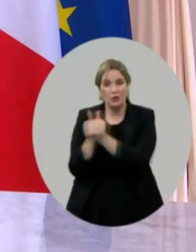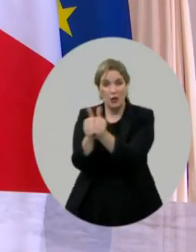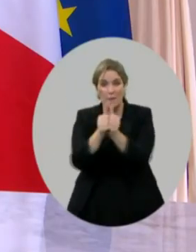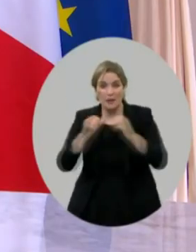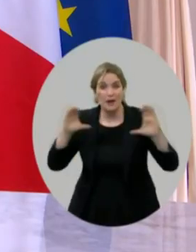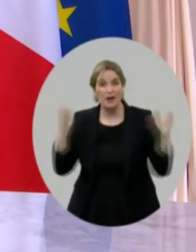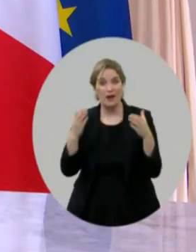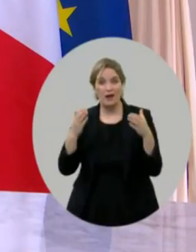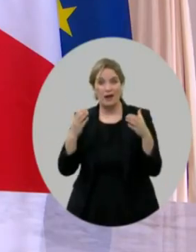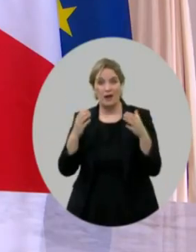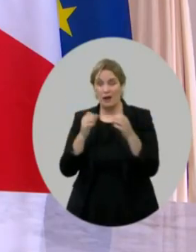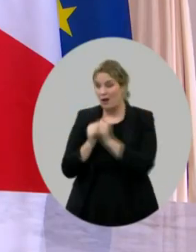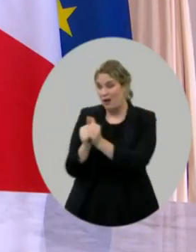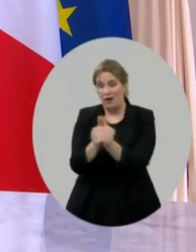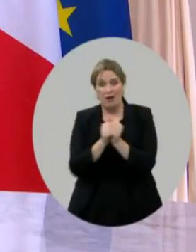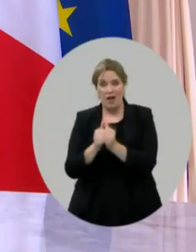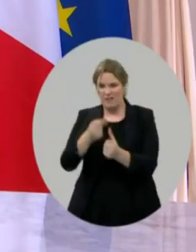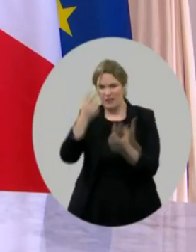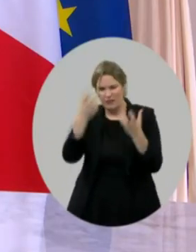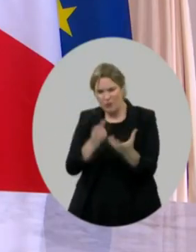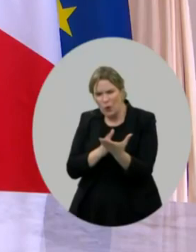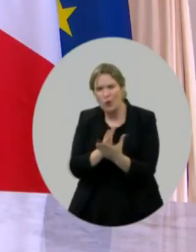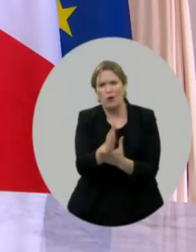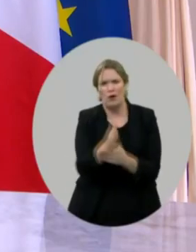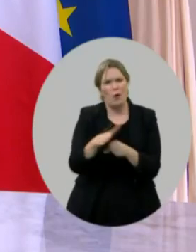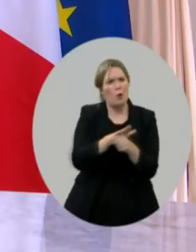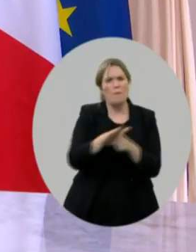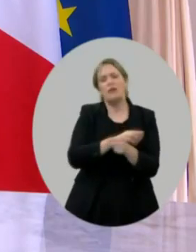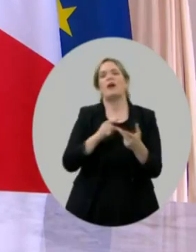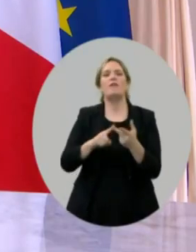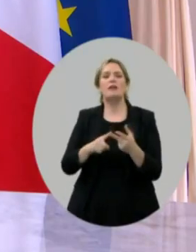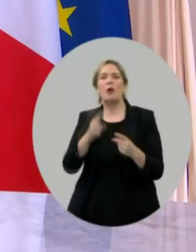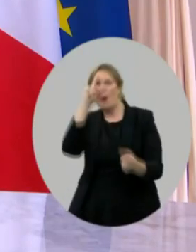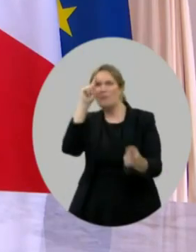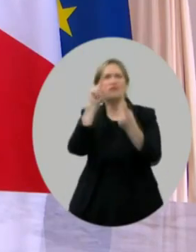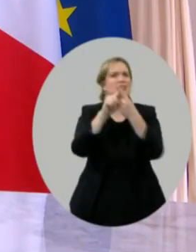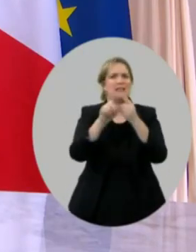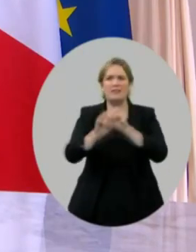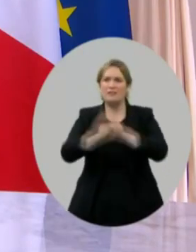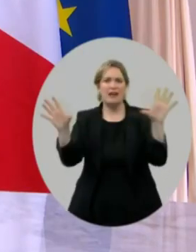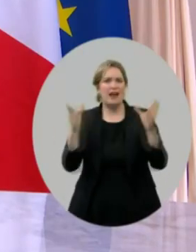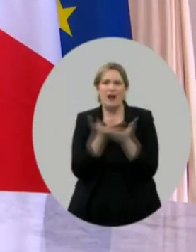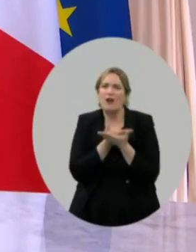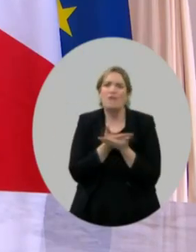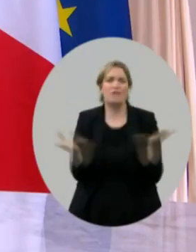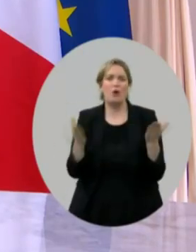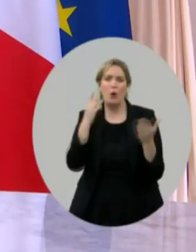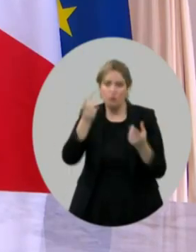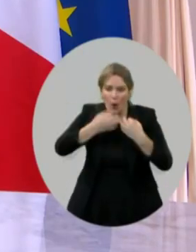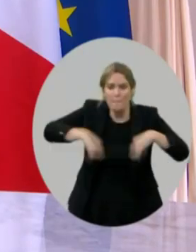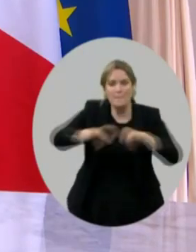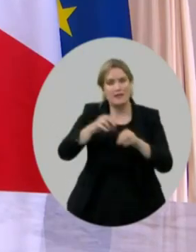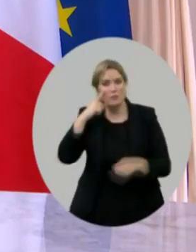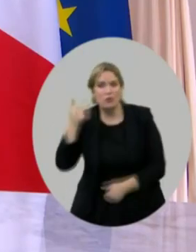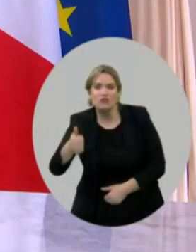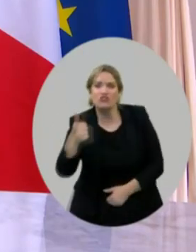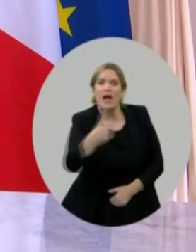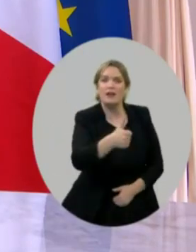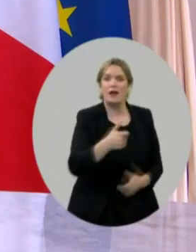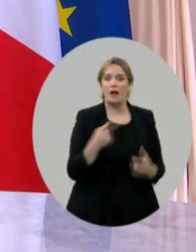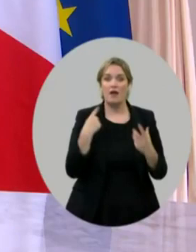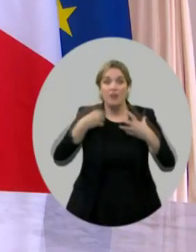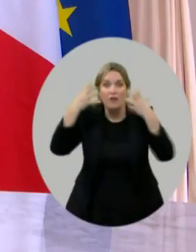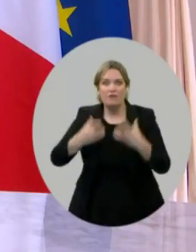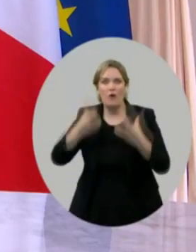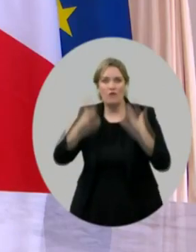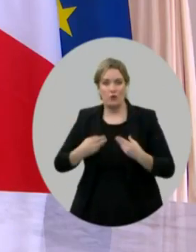avec cette détermination entière, cette ambition sincère pour notre pays et pour chacun d'entre vous, avec cette volonté